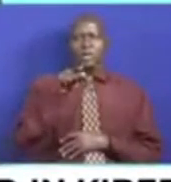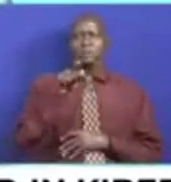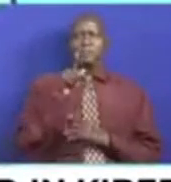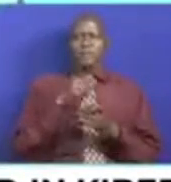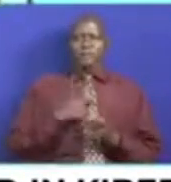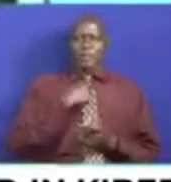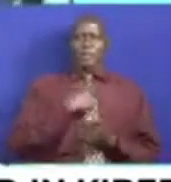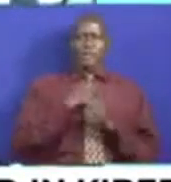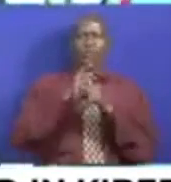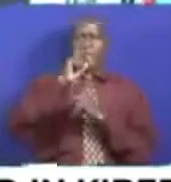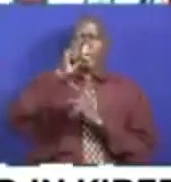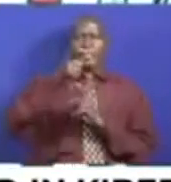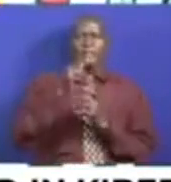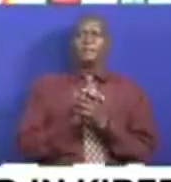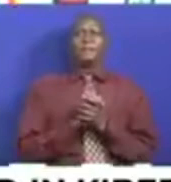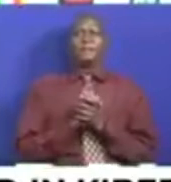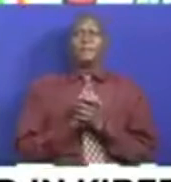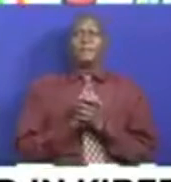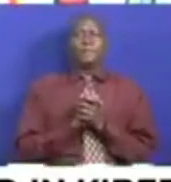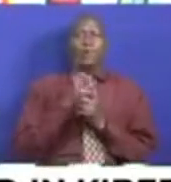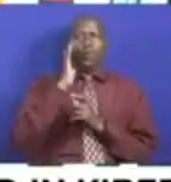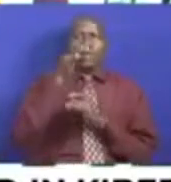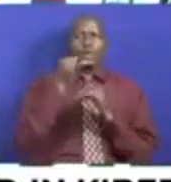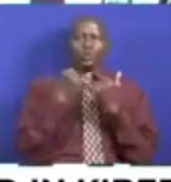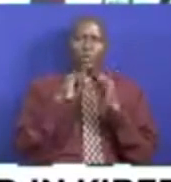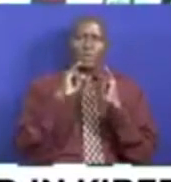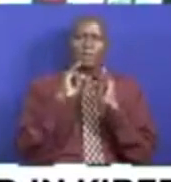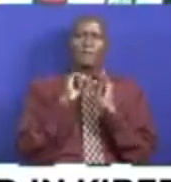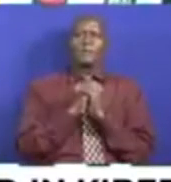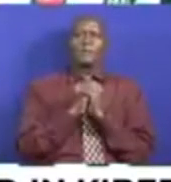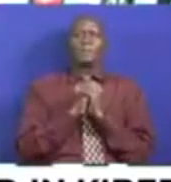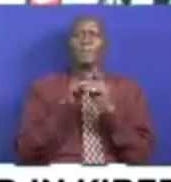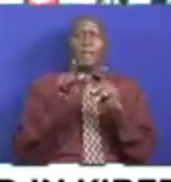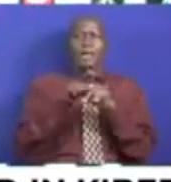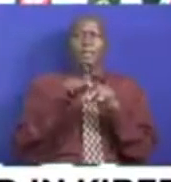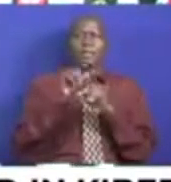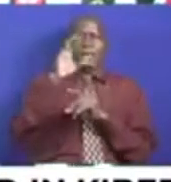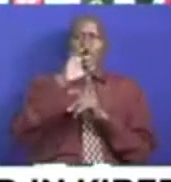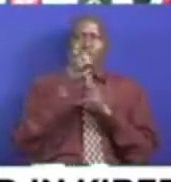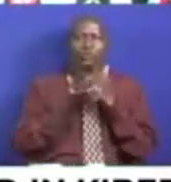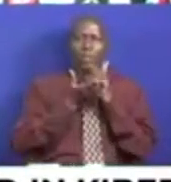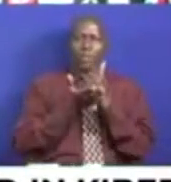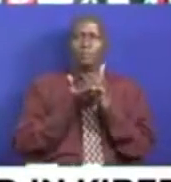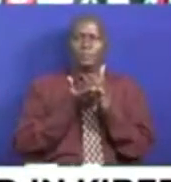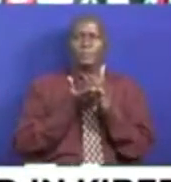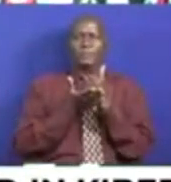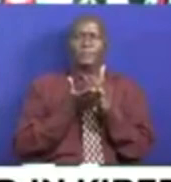wewe, na tutajaribu kama county kusaidia